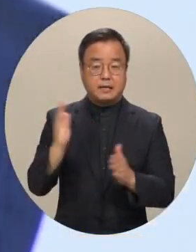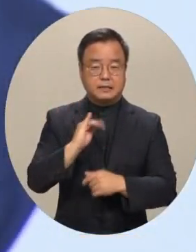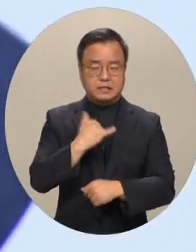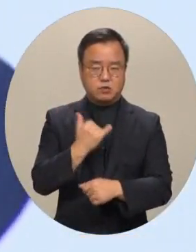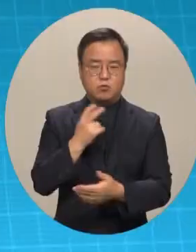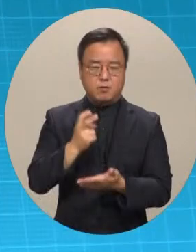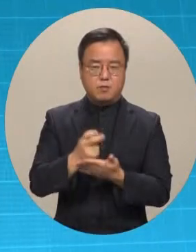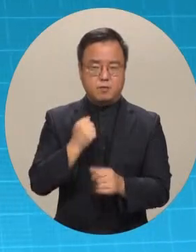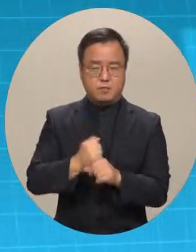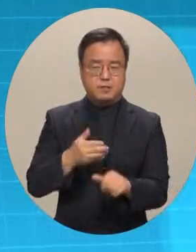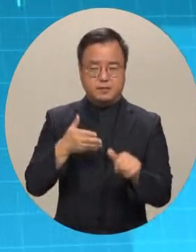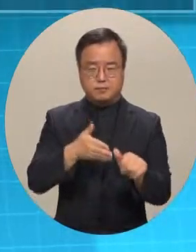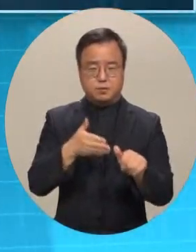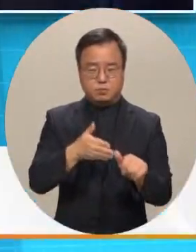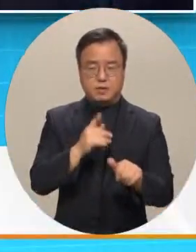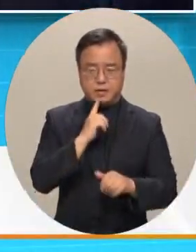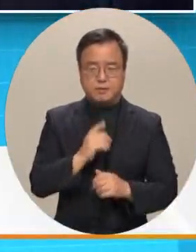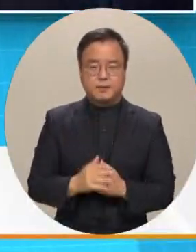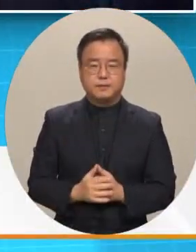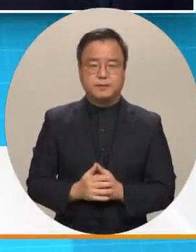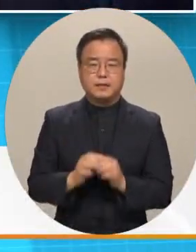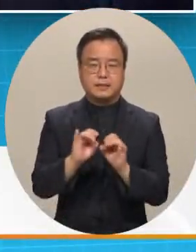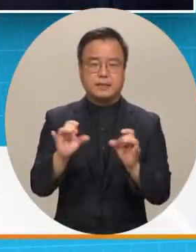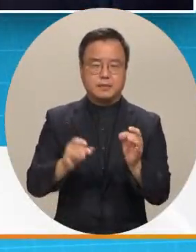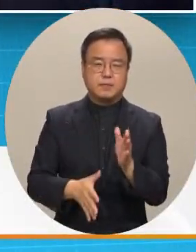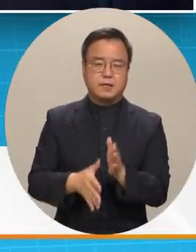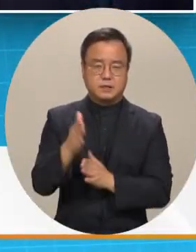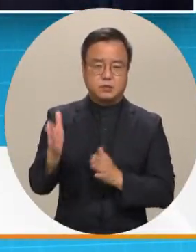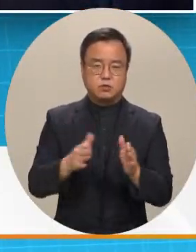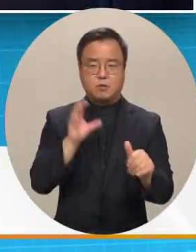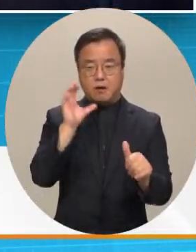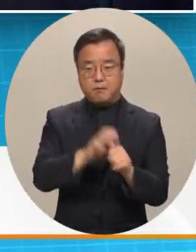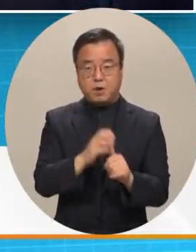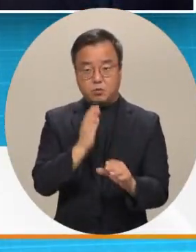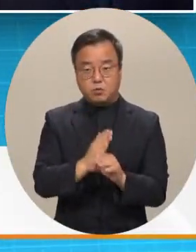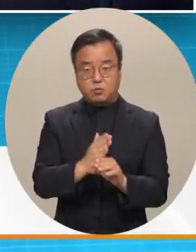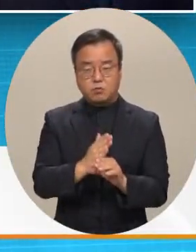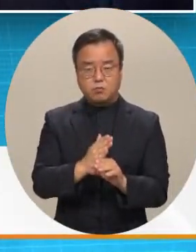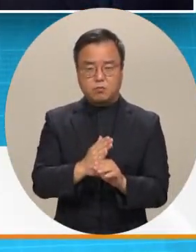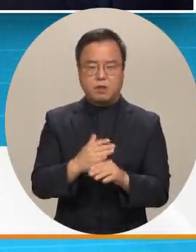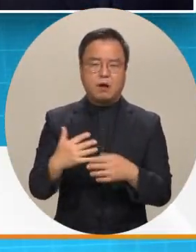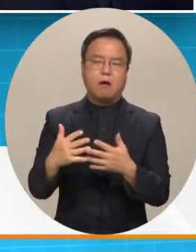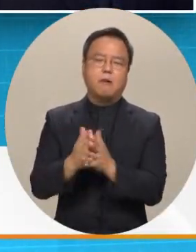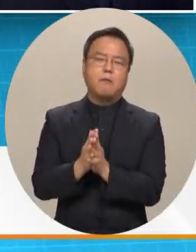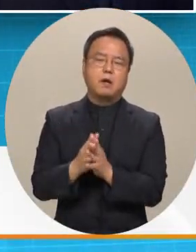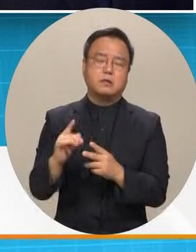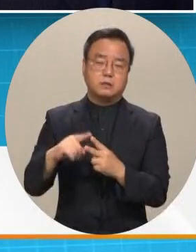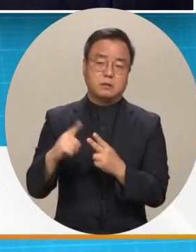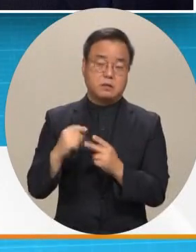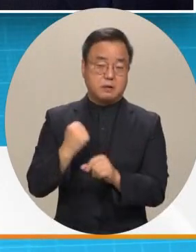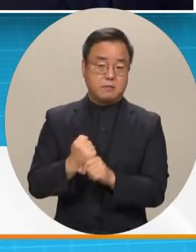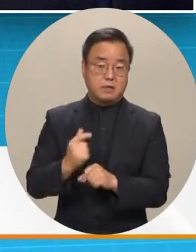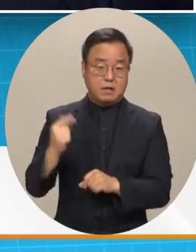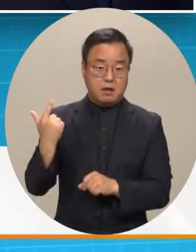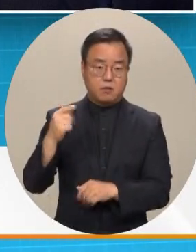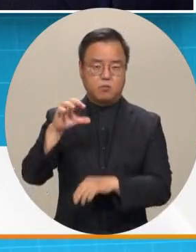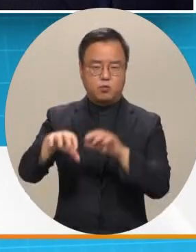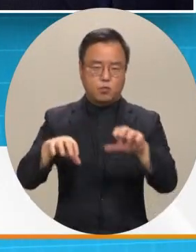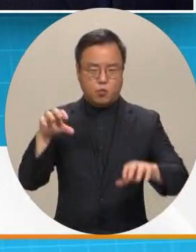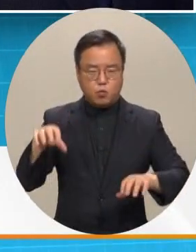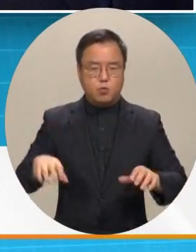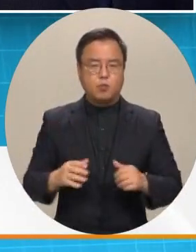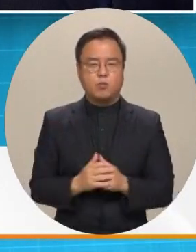있습니다 각 시도에 맡겨놓다 보니까 조례를 폐지하거나 또 조례를 만들지 않는 곳이 많았습니다